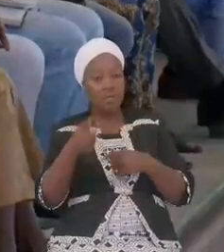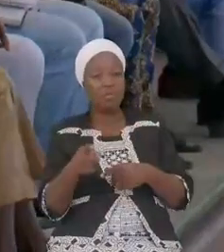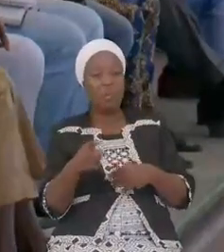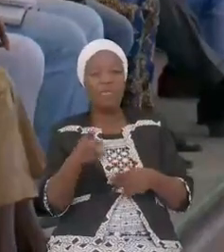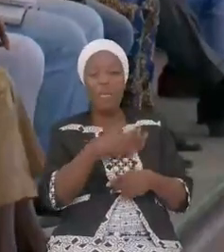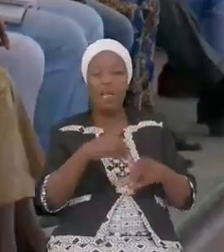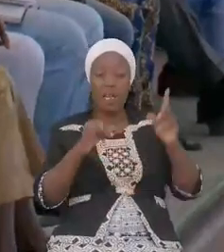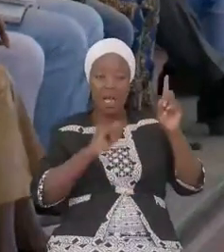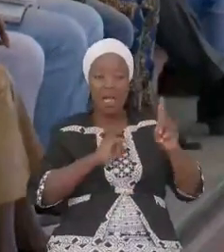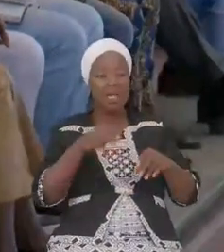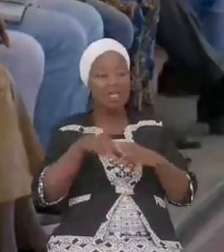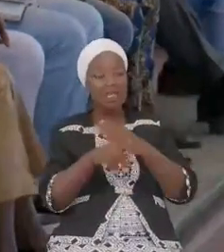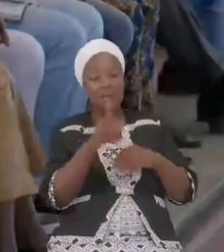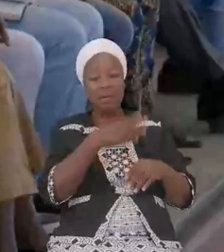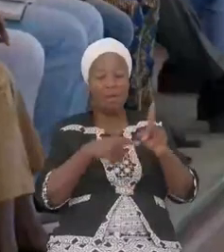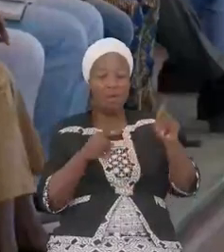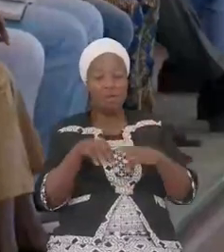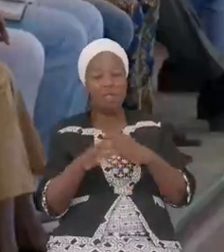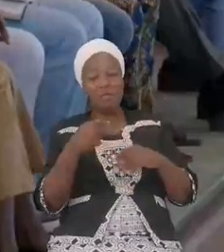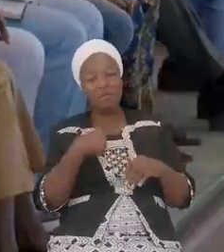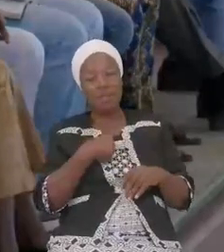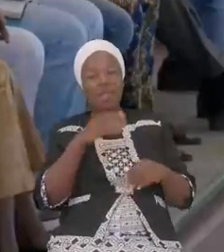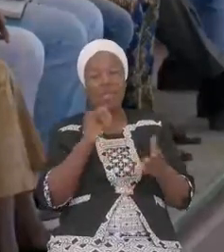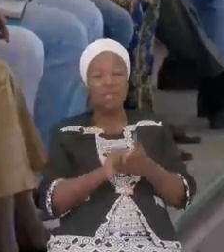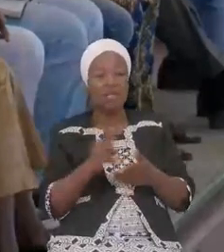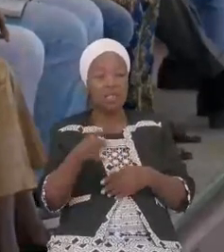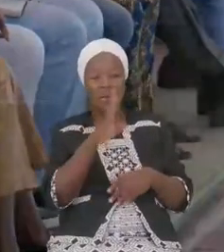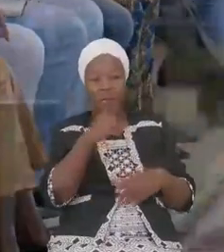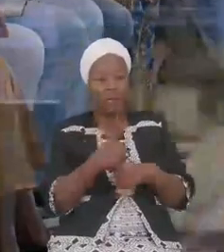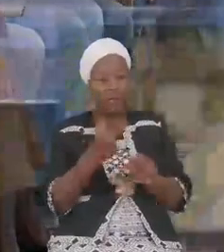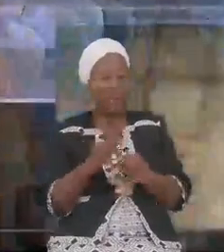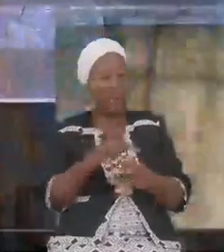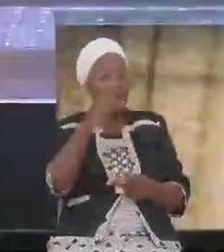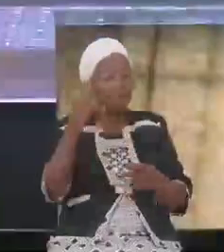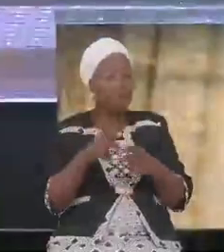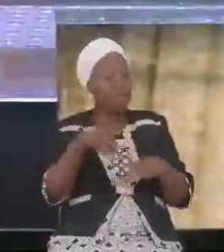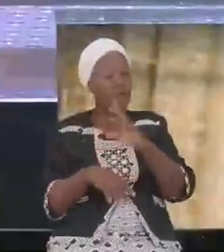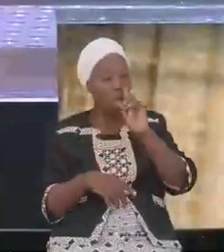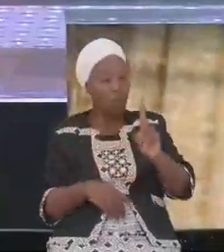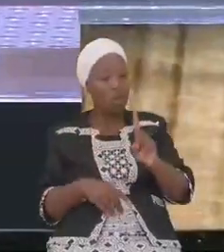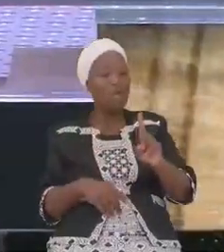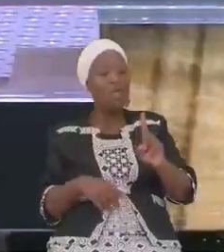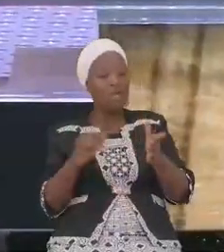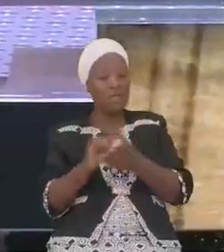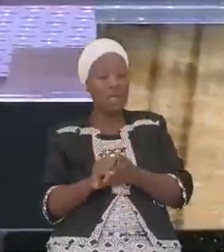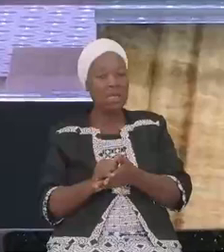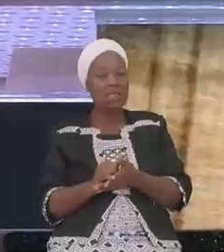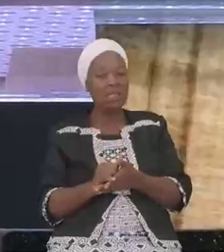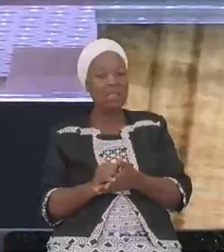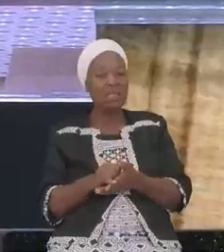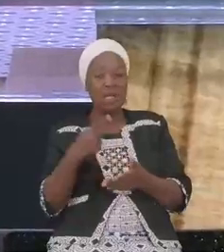Moi en eux et toi en moi, afin qu'ils soient parfaitement un. Et que le monde